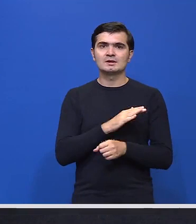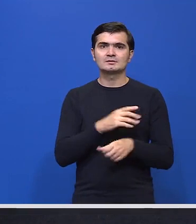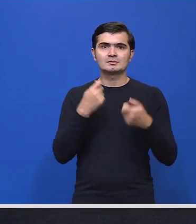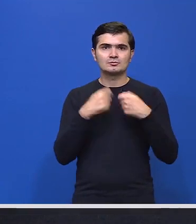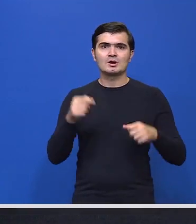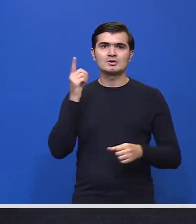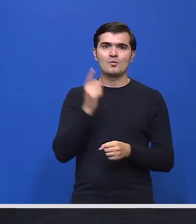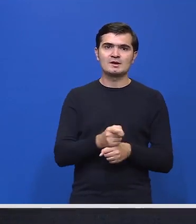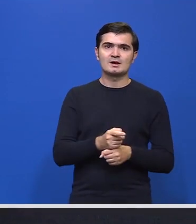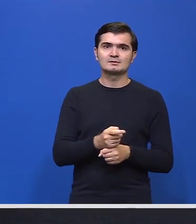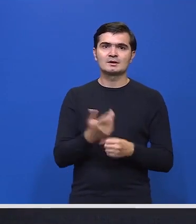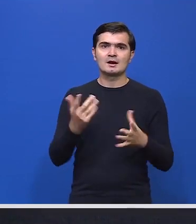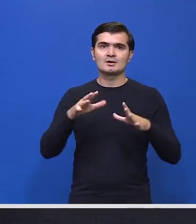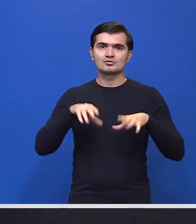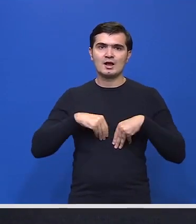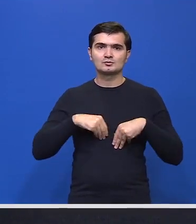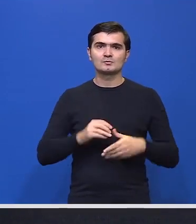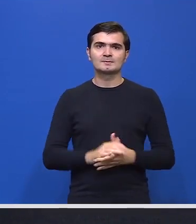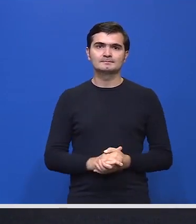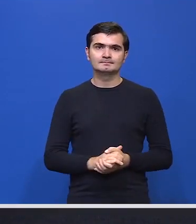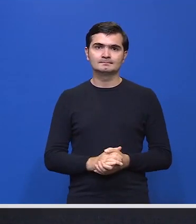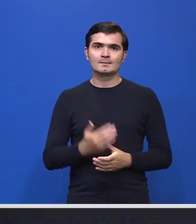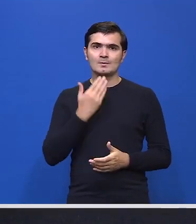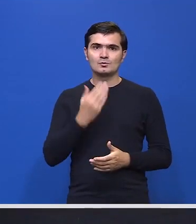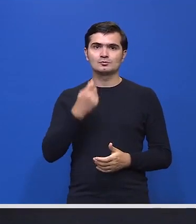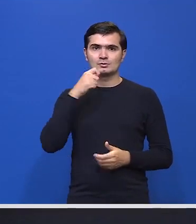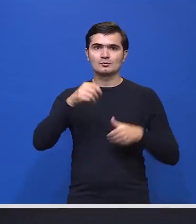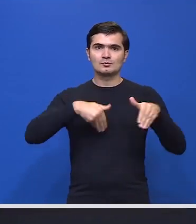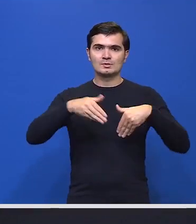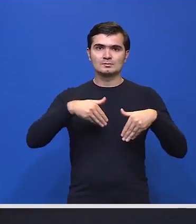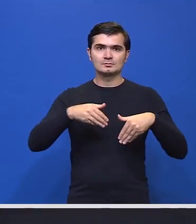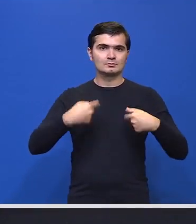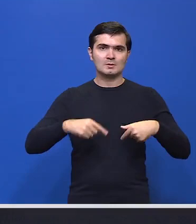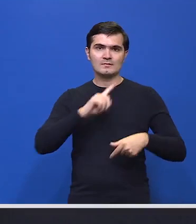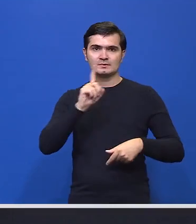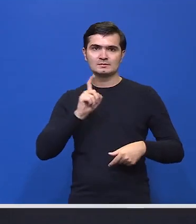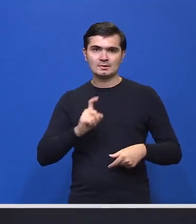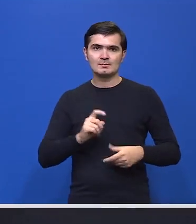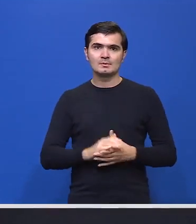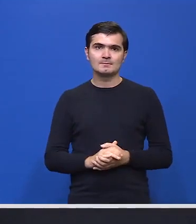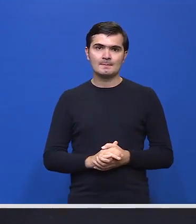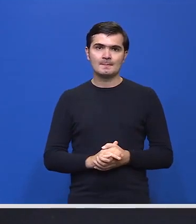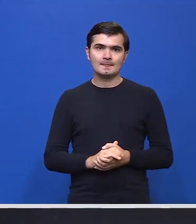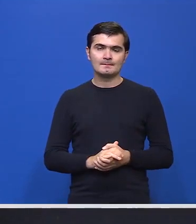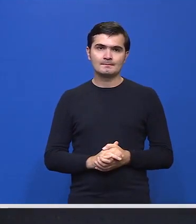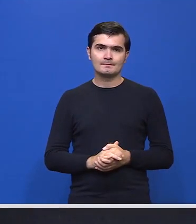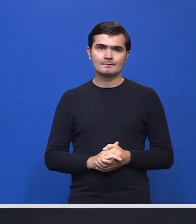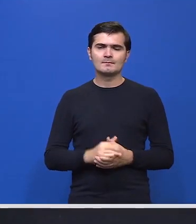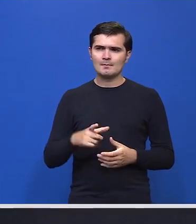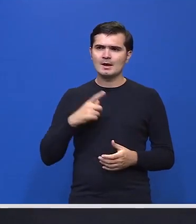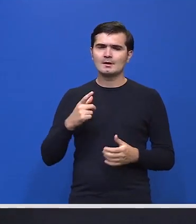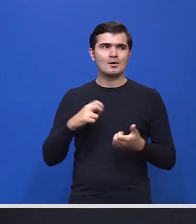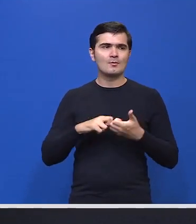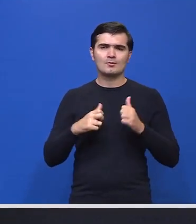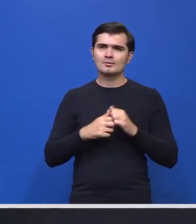toate obligațiile pe care și le-a luat. Mulțumesc. Dacă mai sunt alte întrebări pentru domnul ministru, cred că mai erau chestiuni legate